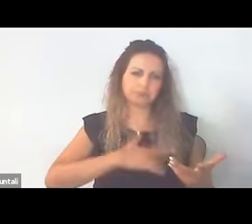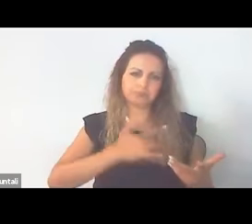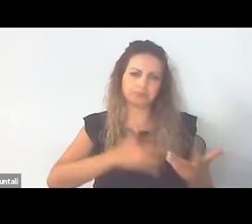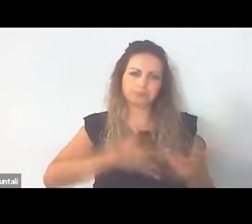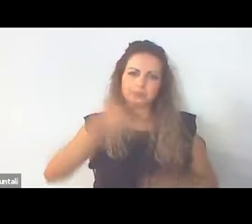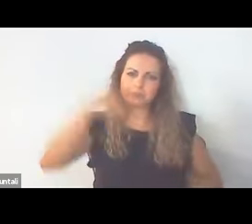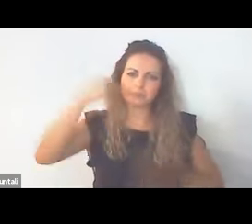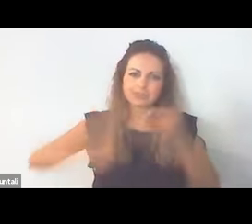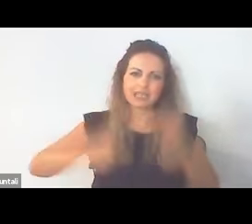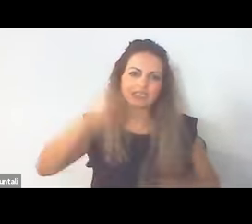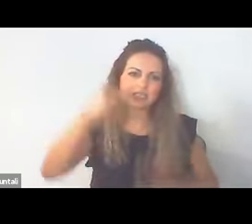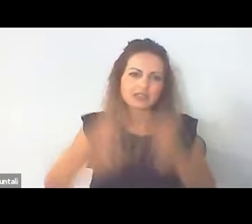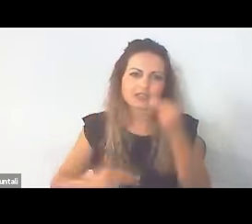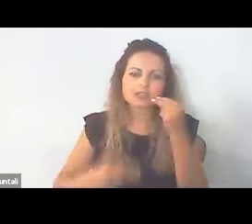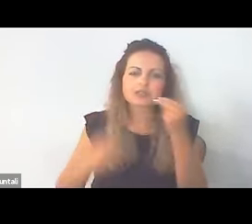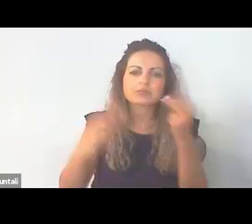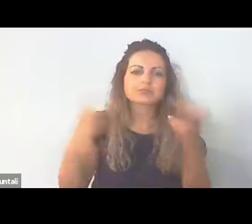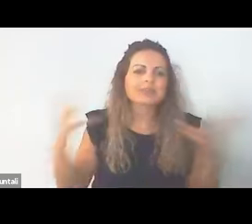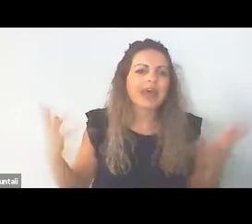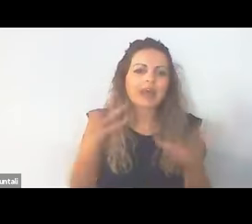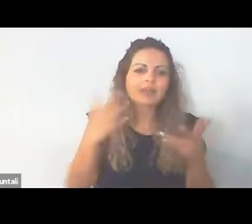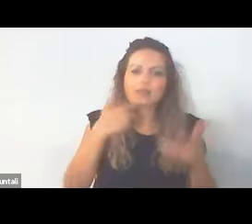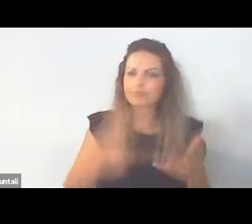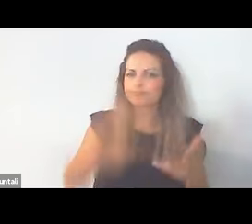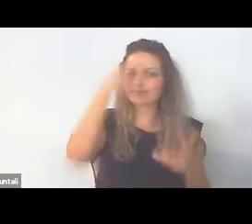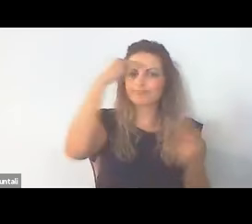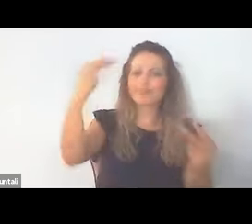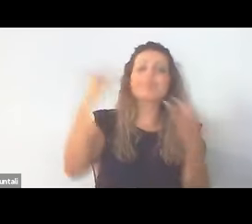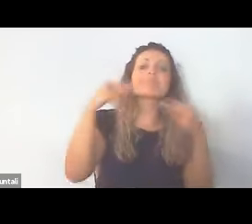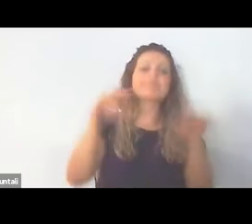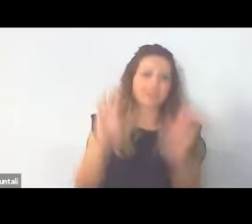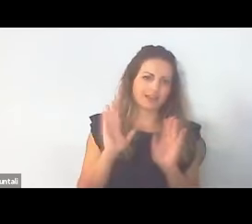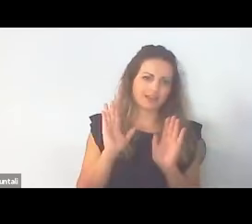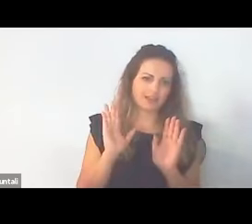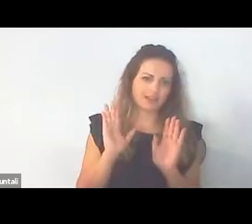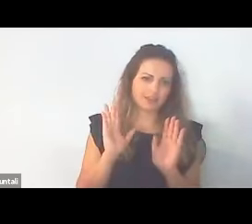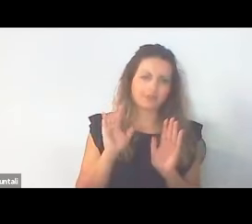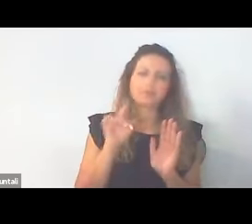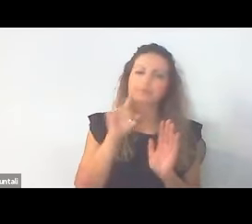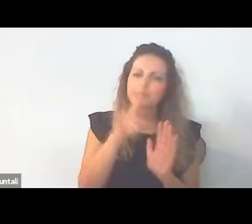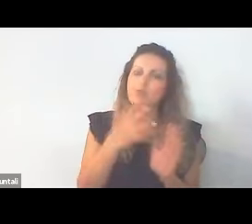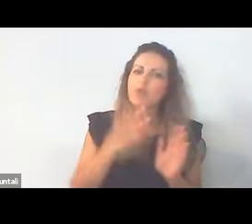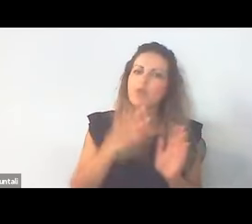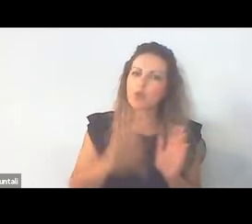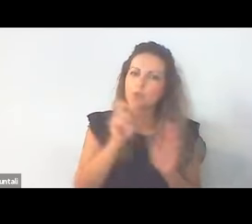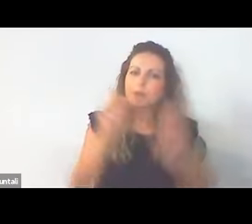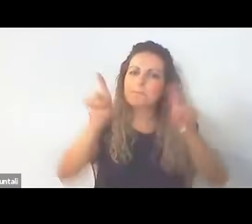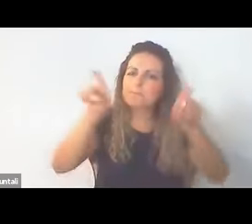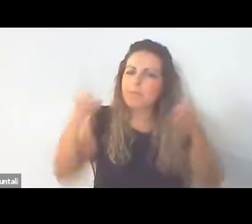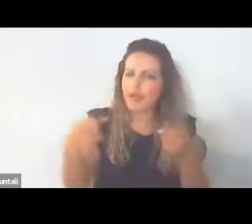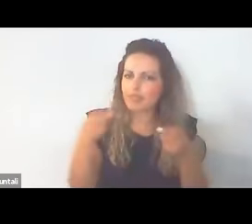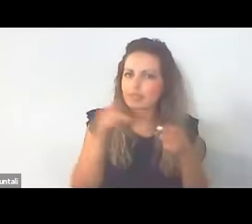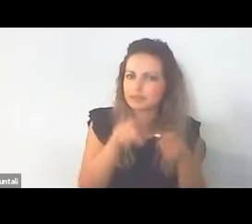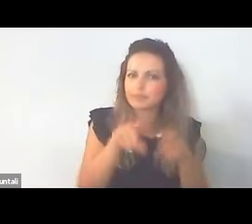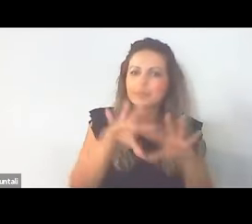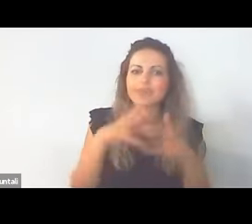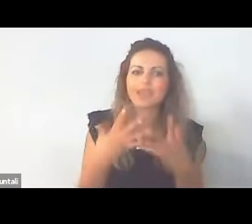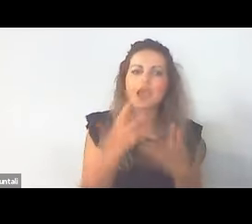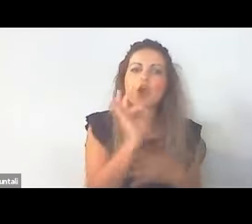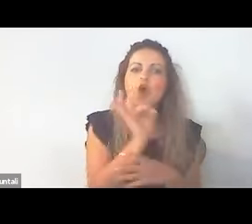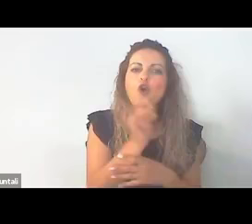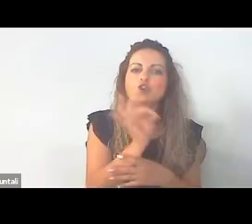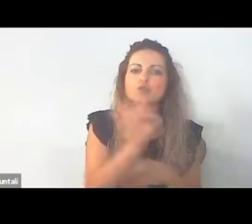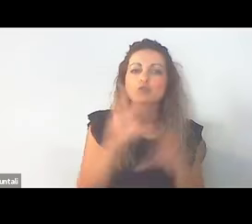βάλω μια παρένθεση. Ο ορισμός αυτός, που είναι κάτι πολύ κυρίαρχο, είναι μια κυρίαρχη άποψη, τουλάχιστον στην ελληνική